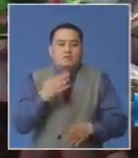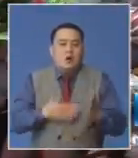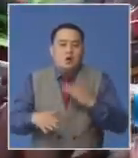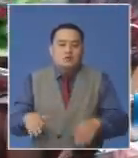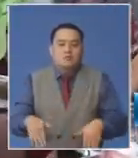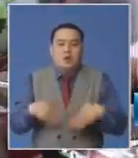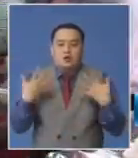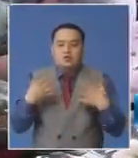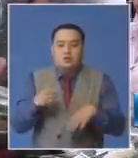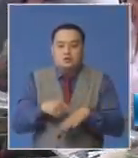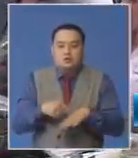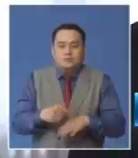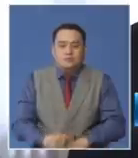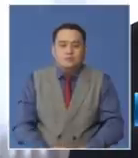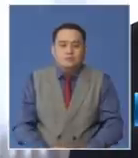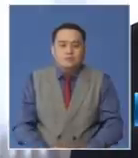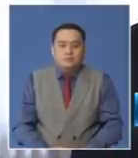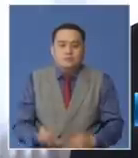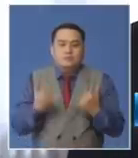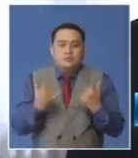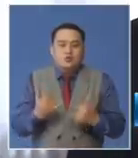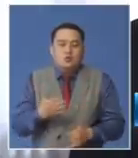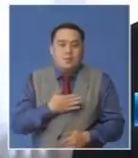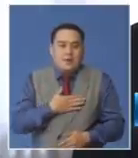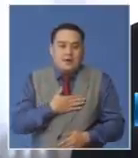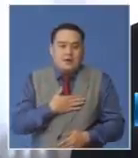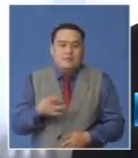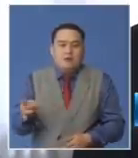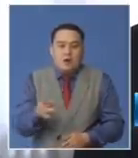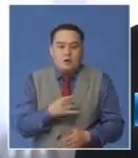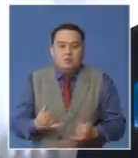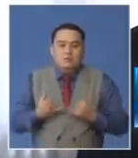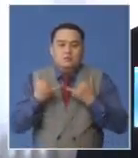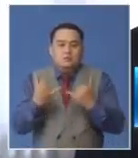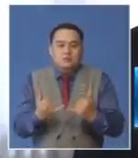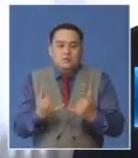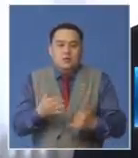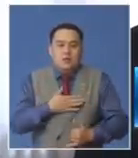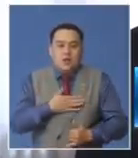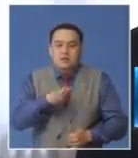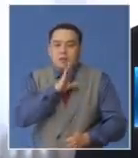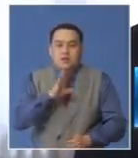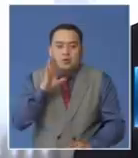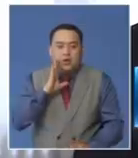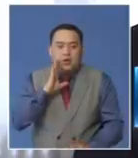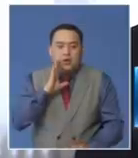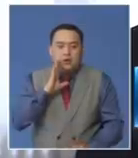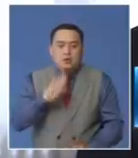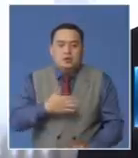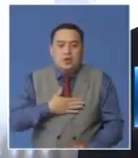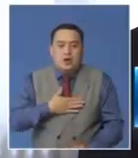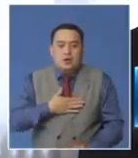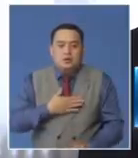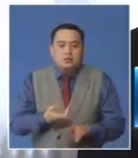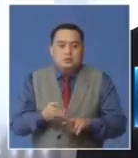эмоций сегодня мы районе чувствуем наших матерей наших